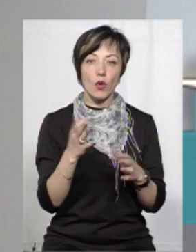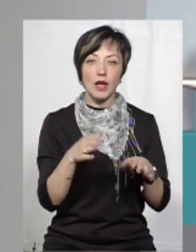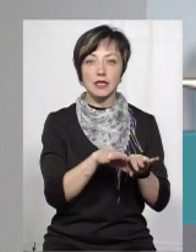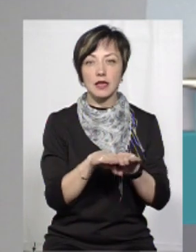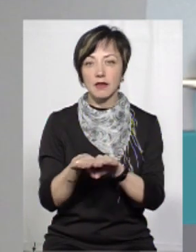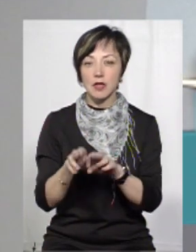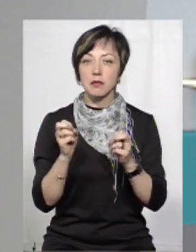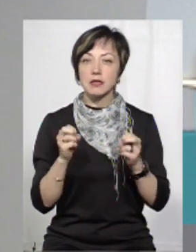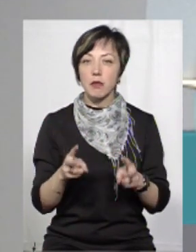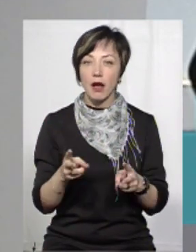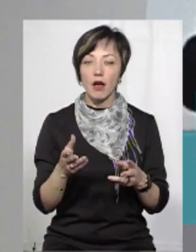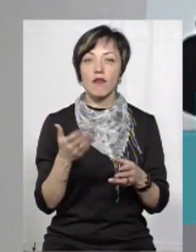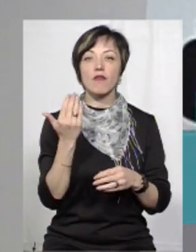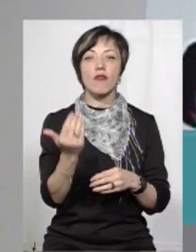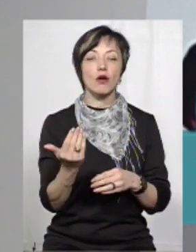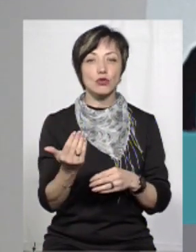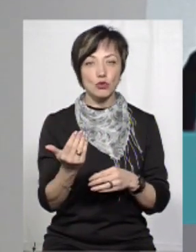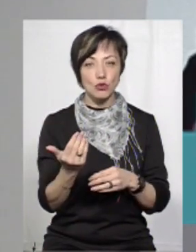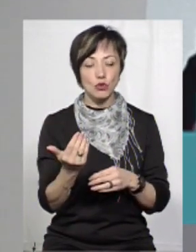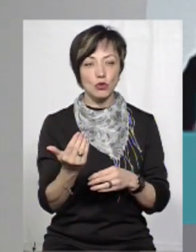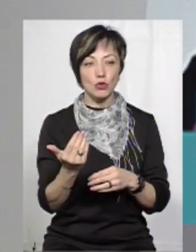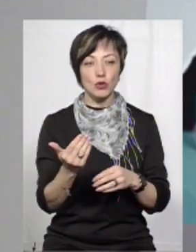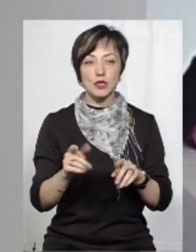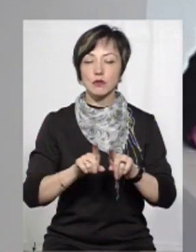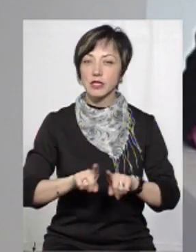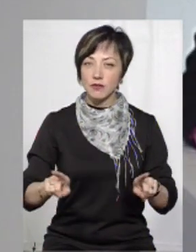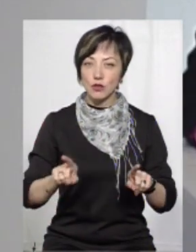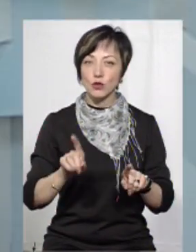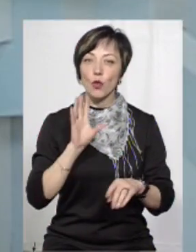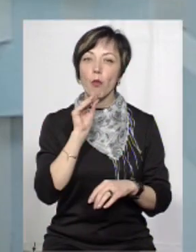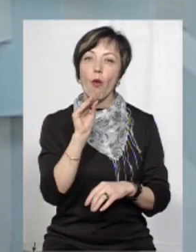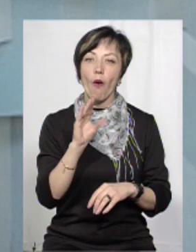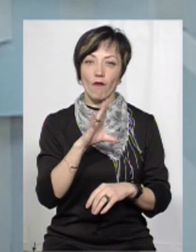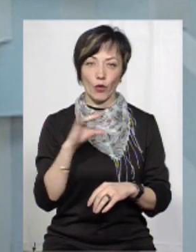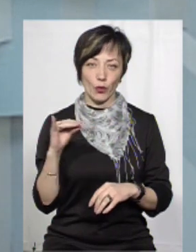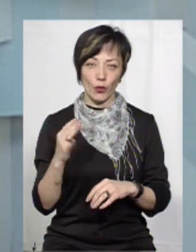там рівні небезпеки. Вашою специфічною мовою,